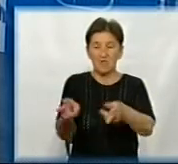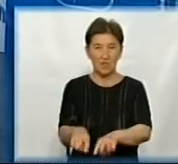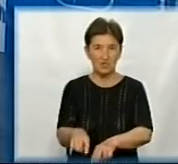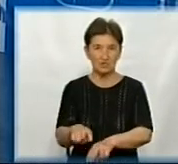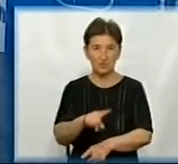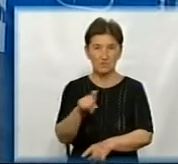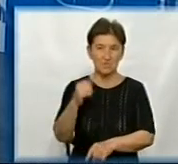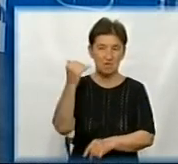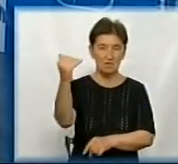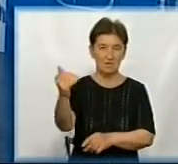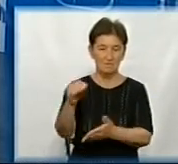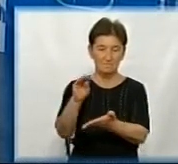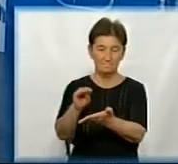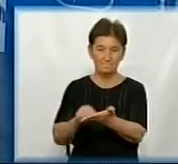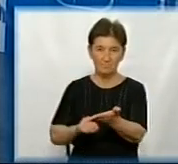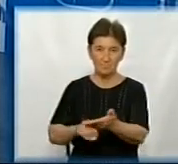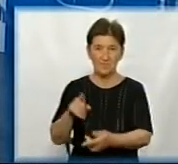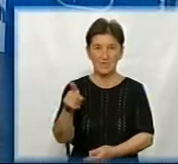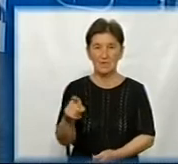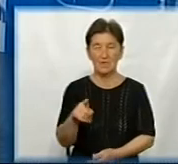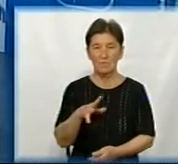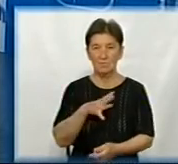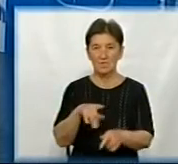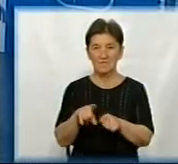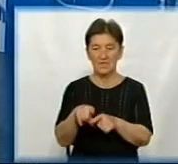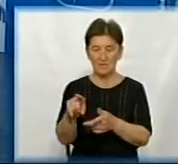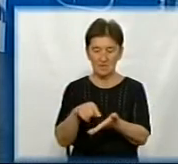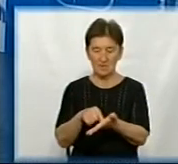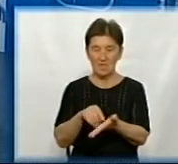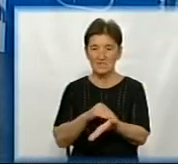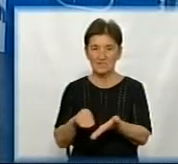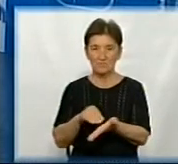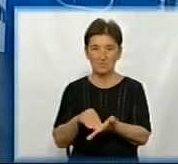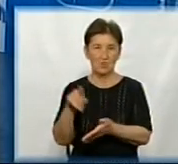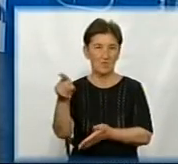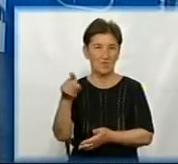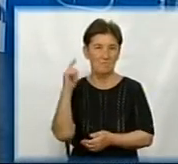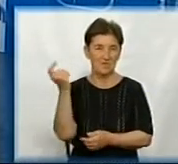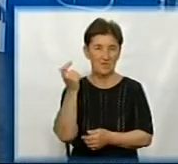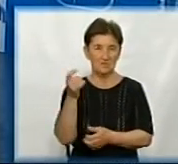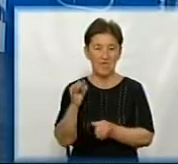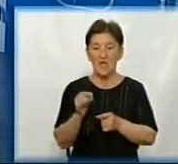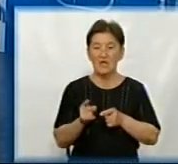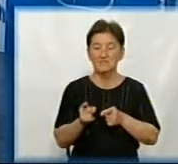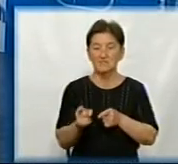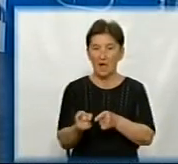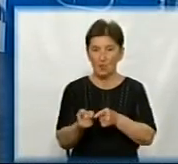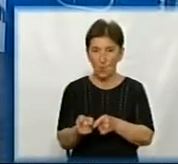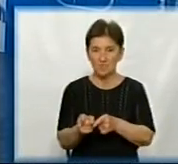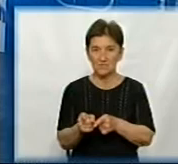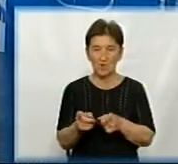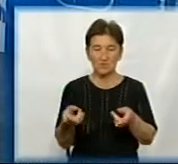«Кіровоград тепло». В реєстрі речових прав на нерухоме майно був такий запис, що вони власники. І загроза полягала в тому, що,